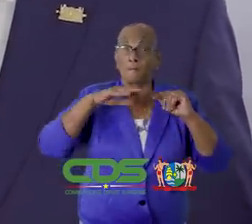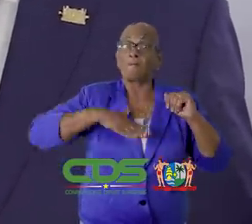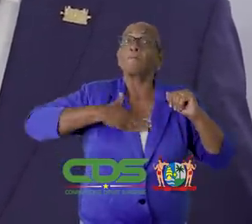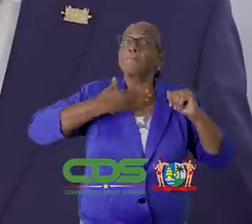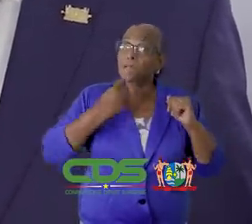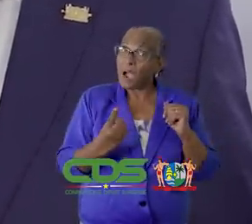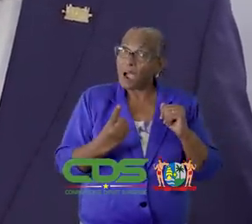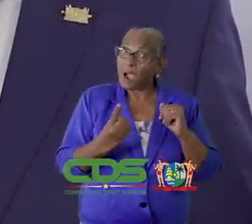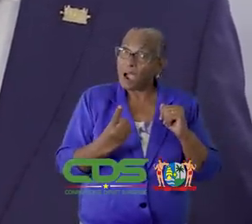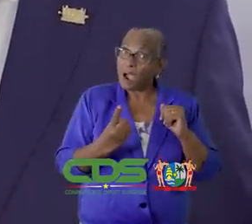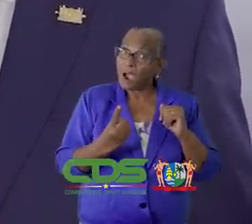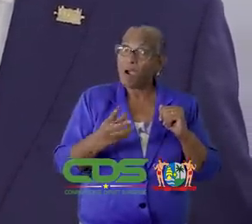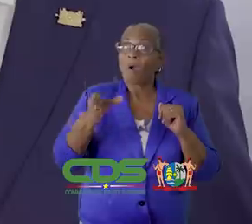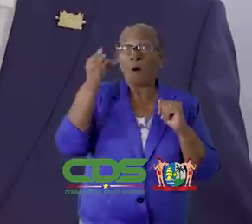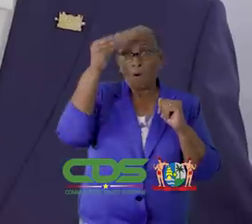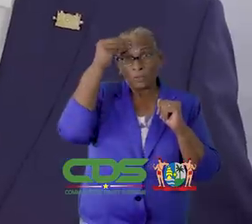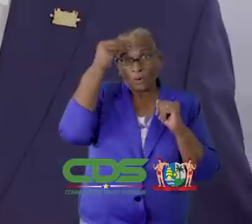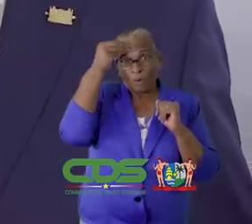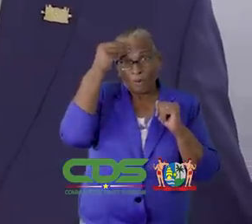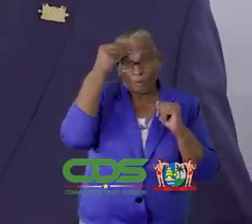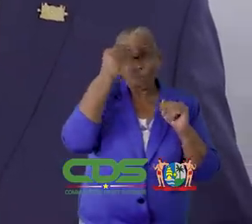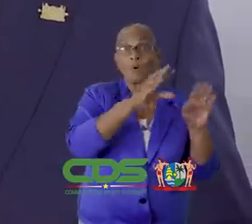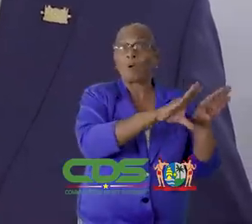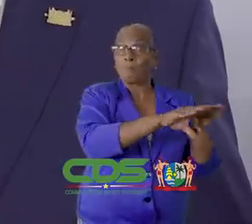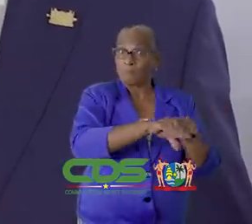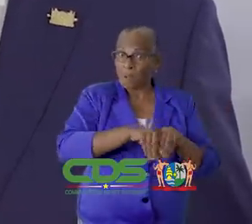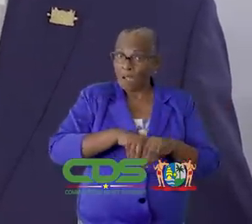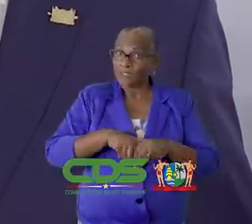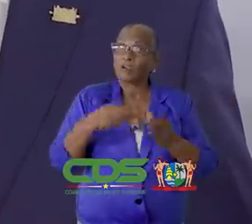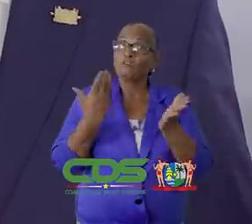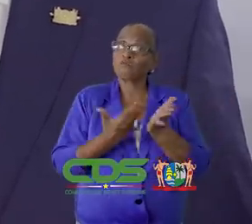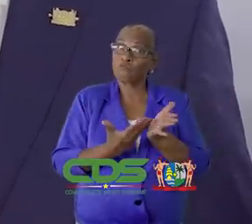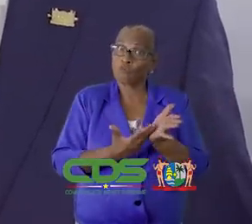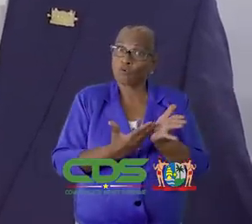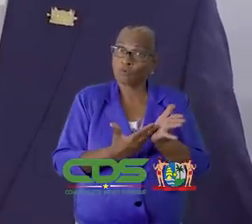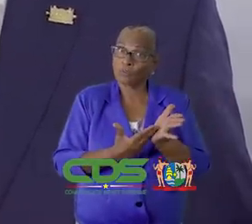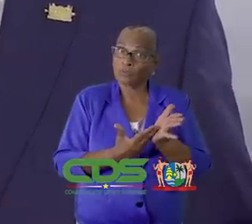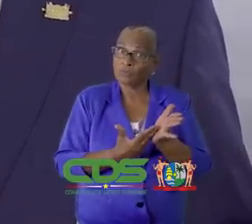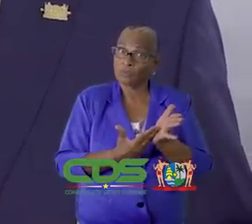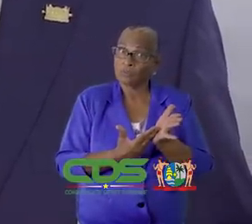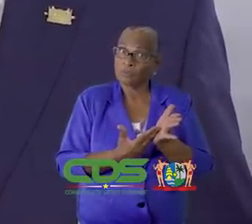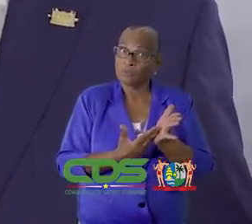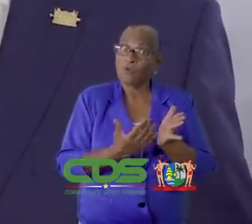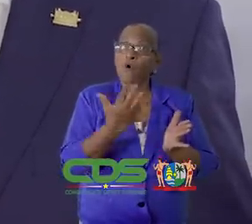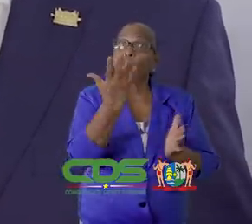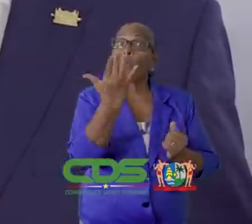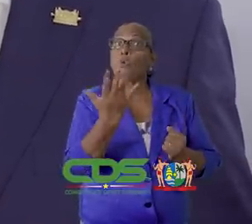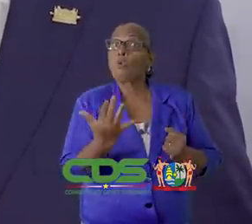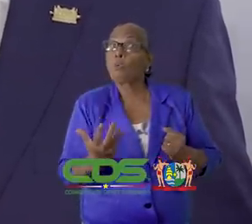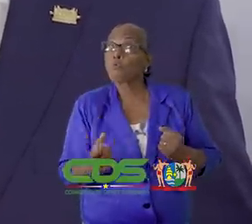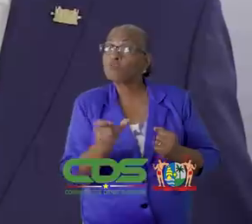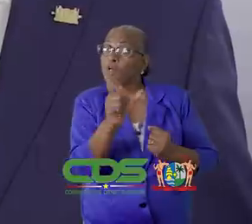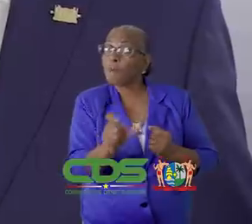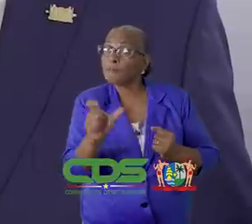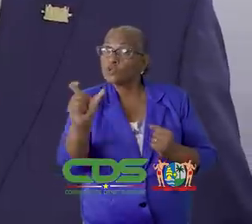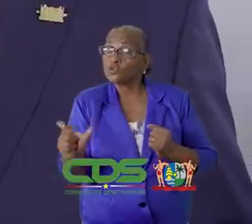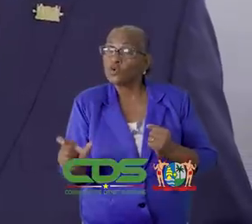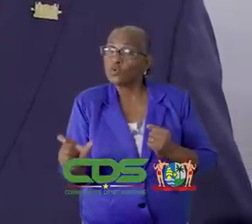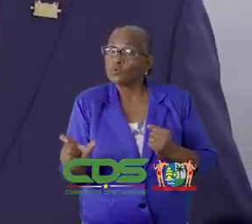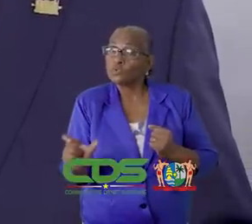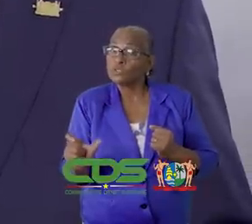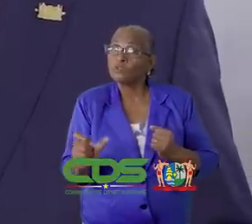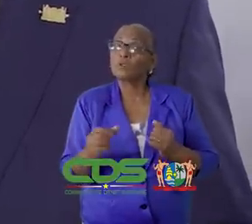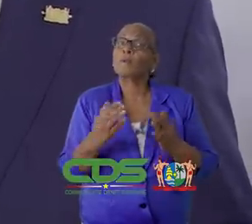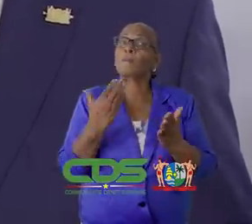zijn uitsluitend toegestaan met in achtneming van de volgende voorwaarden. Het aantal toegestane aanwezige